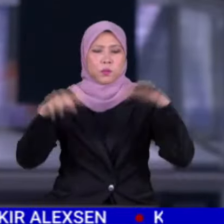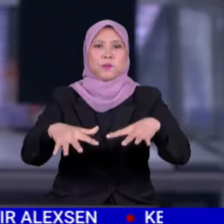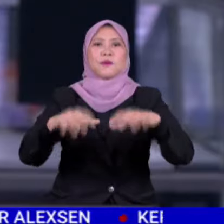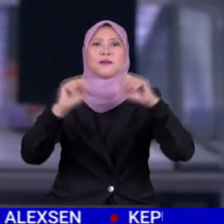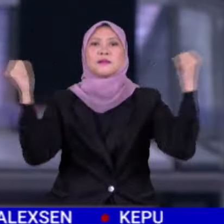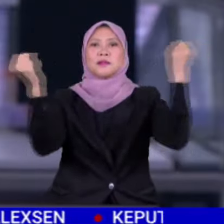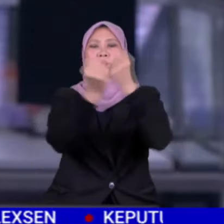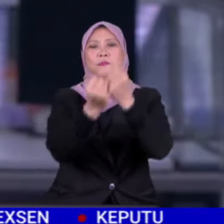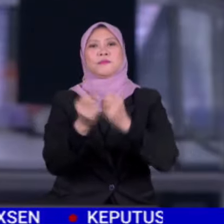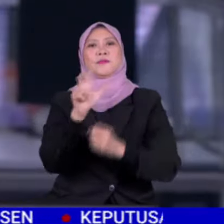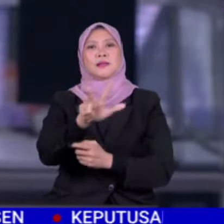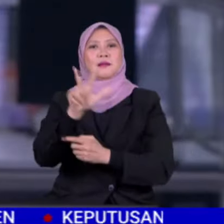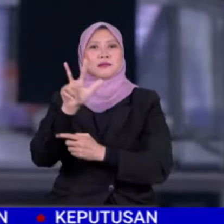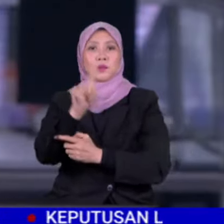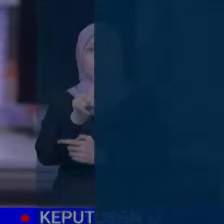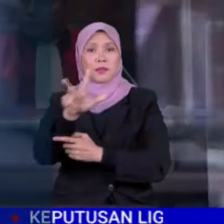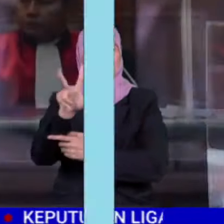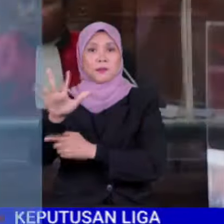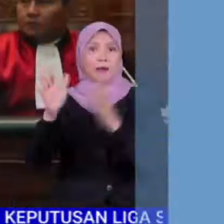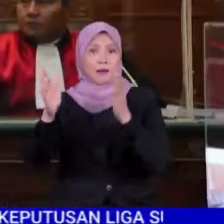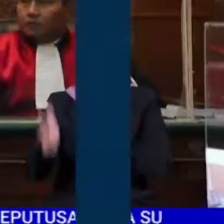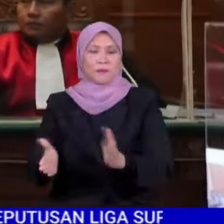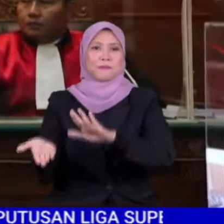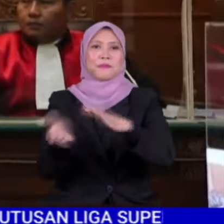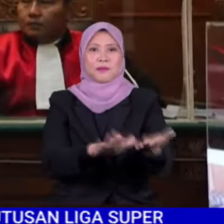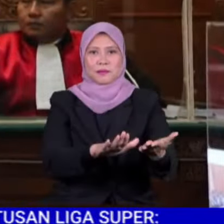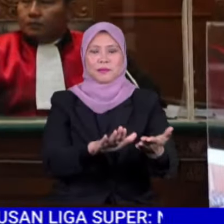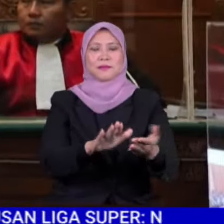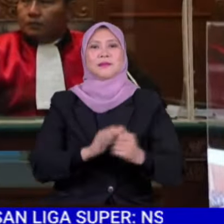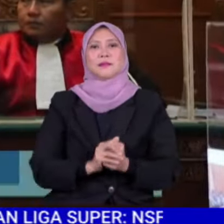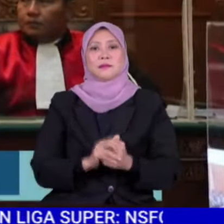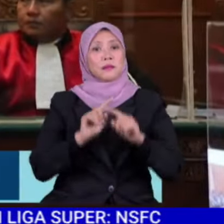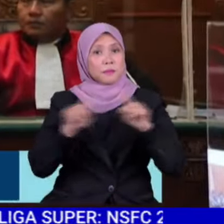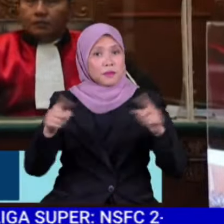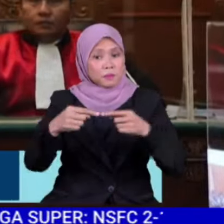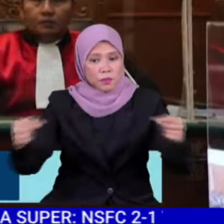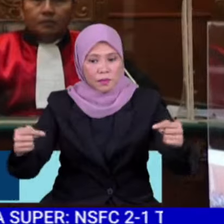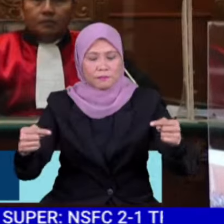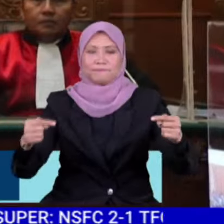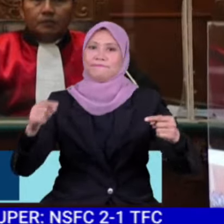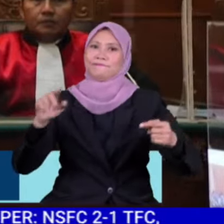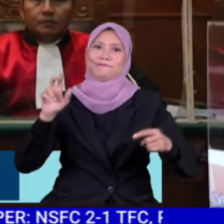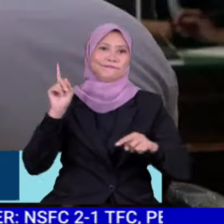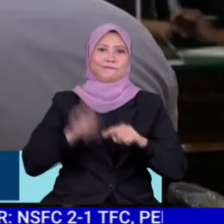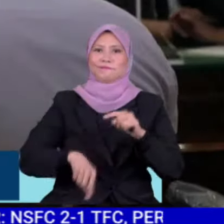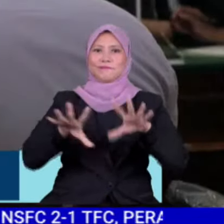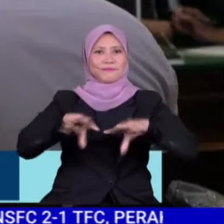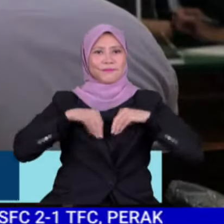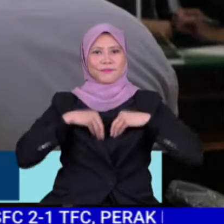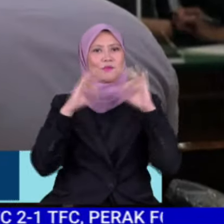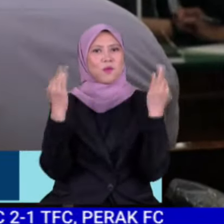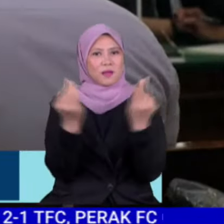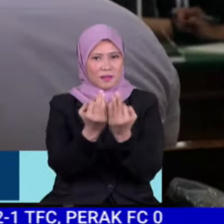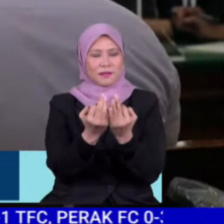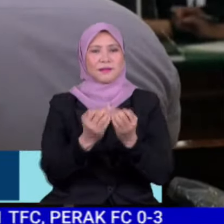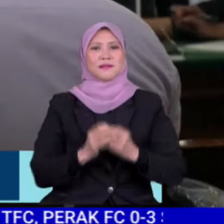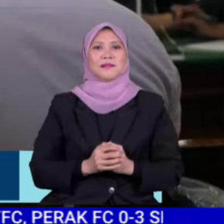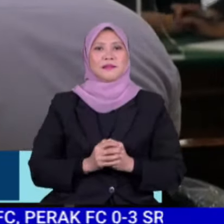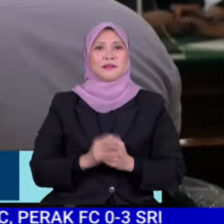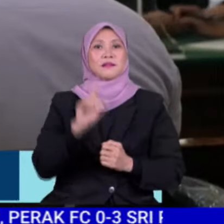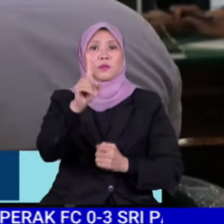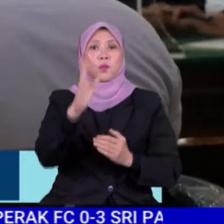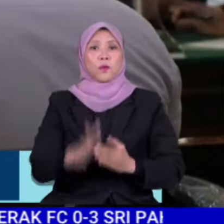meragut 135 nyawa tahun lepas. Keputusan berkenaan bagaimanapun tidak dapat diterima kaum keluarga mangsa. Seorang lagi